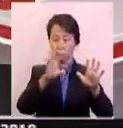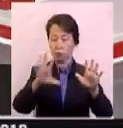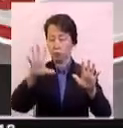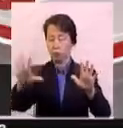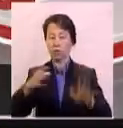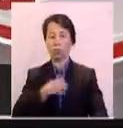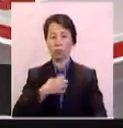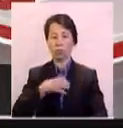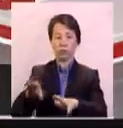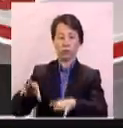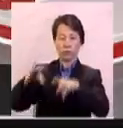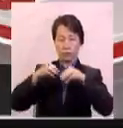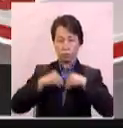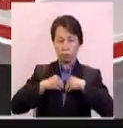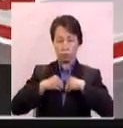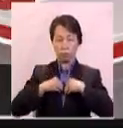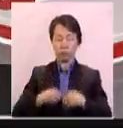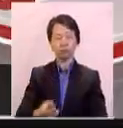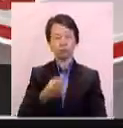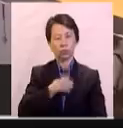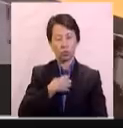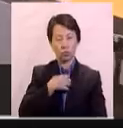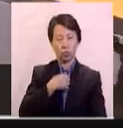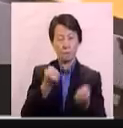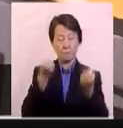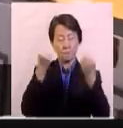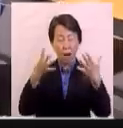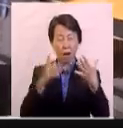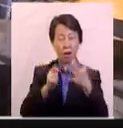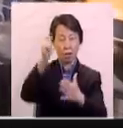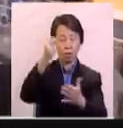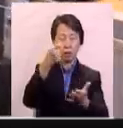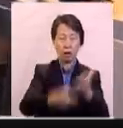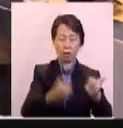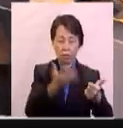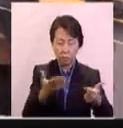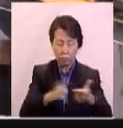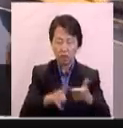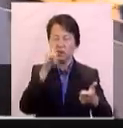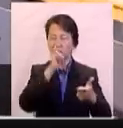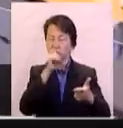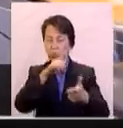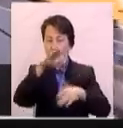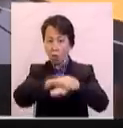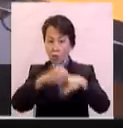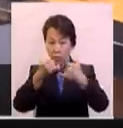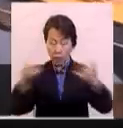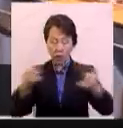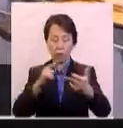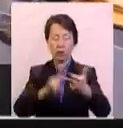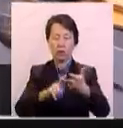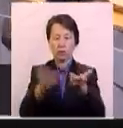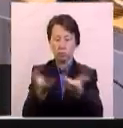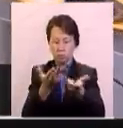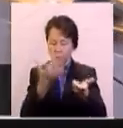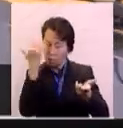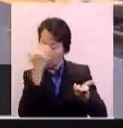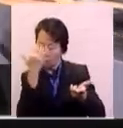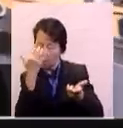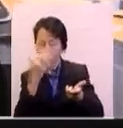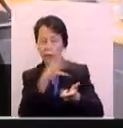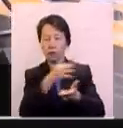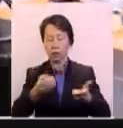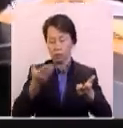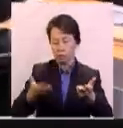5,755 aduan diterima. Antara aduan tertinggi melibatkan harga barang, penipuan dalam talian dan perkhidmatan mengelirukan.